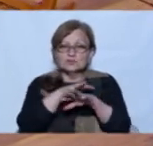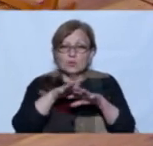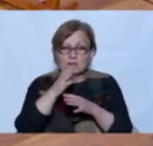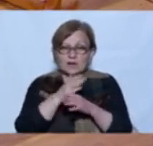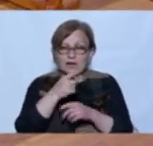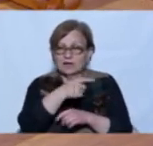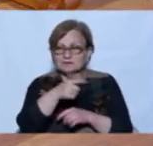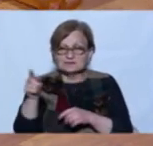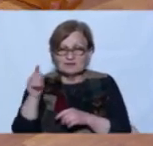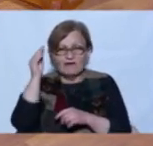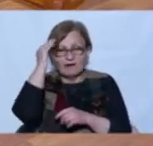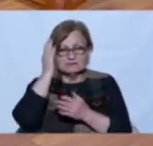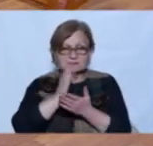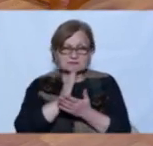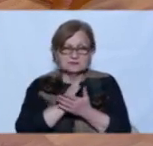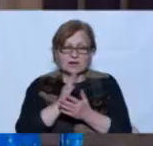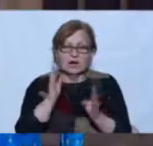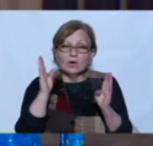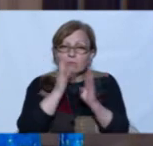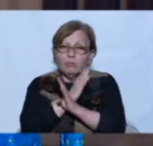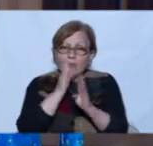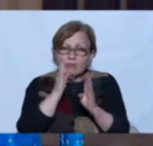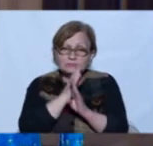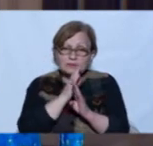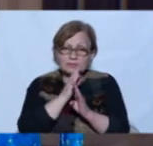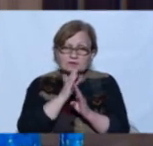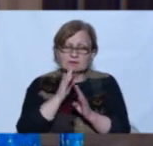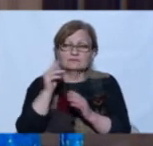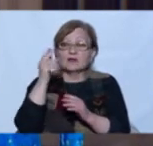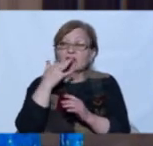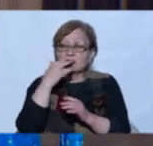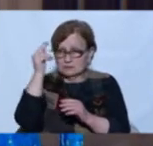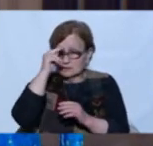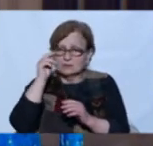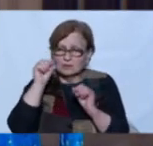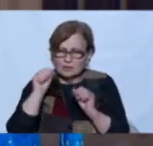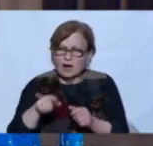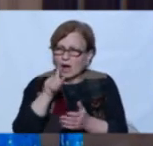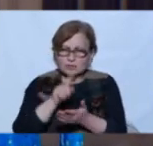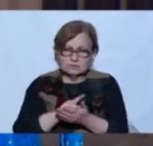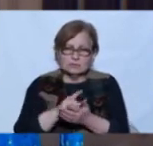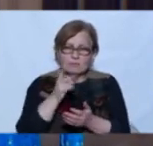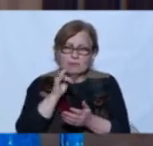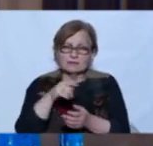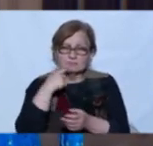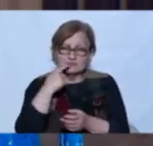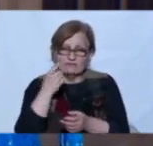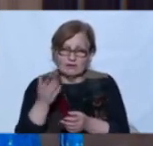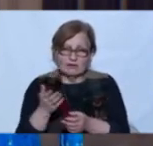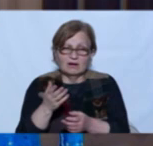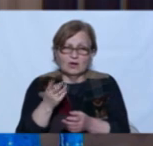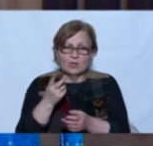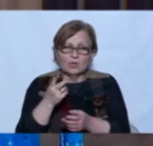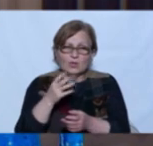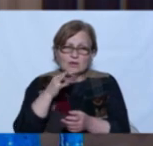სხვა თვალსაზრის, რომ ბუნებრივი ყოფილა უცხო ენების შესწავლაც. მაგრამ ესეც ავტორმა